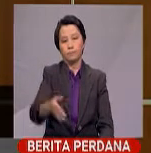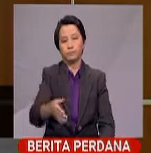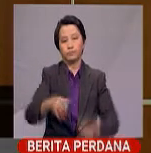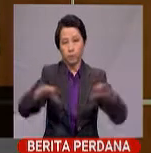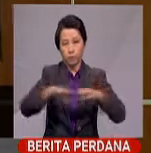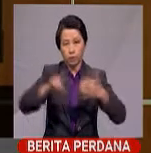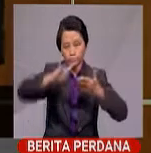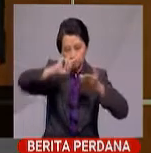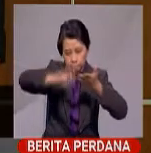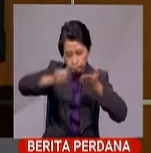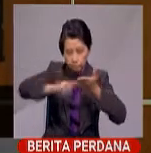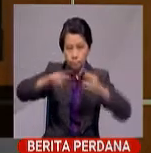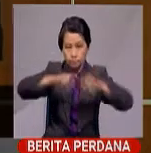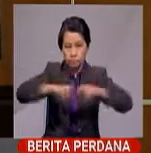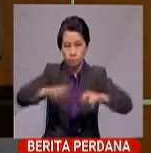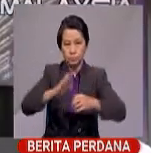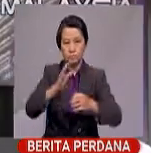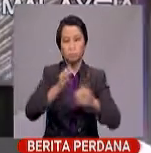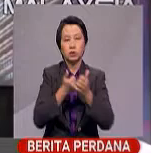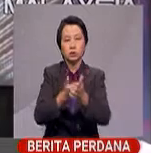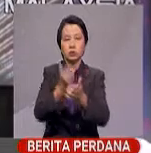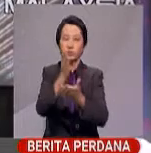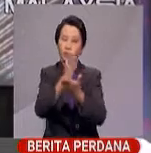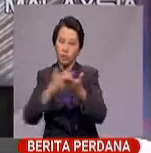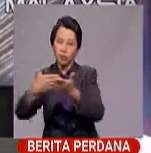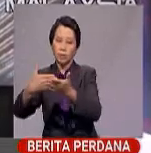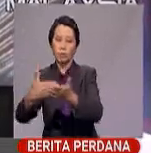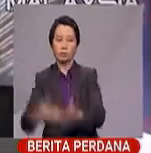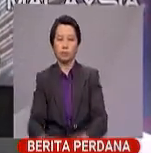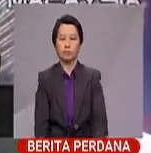menjalankan siasatan di bawah beberapa section.